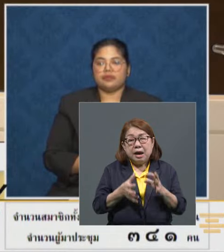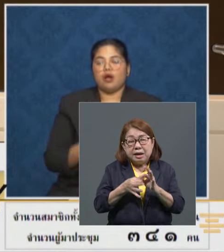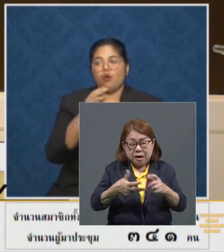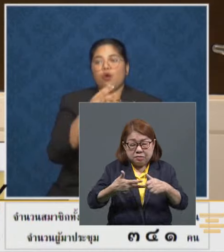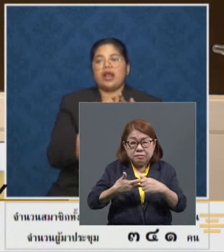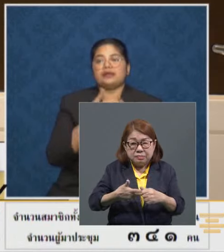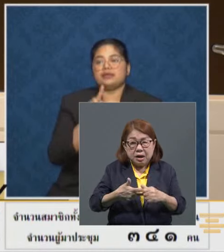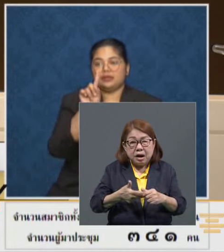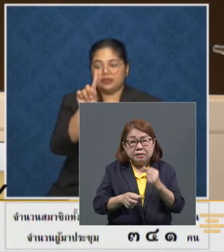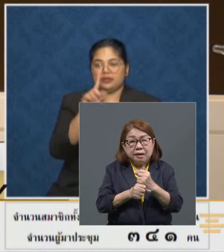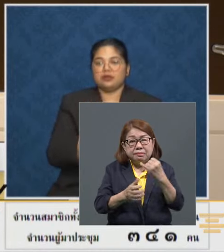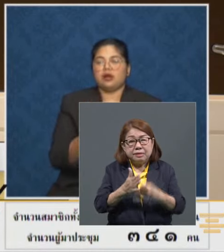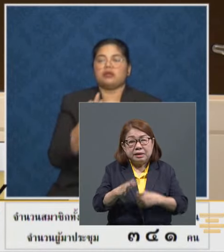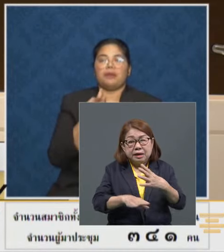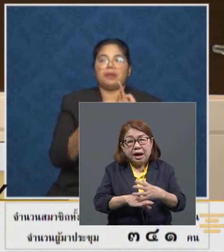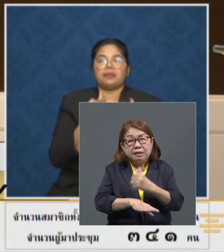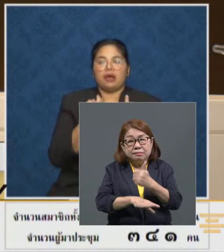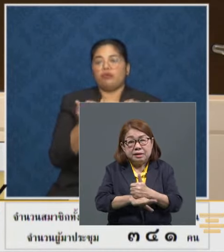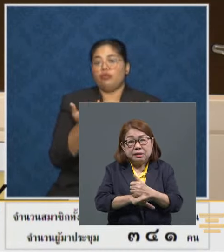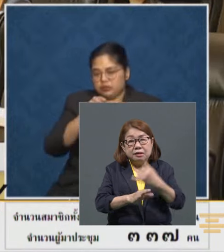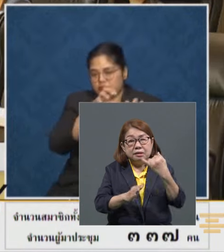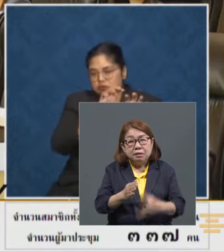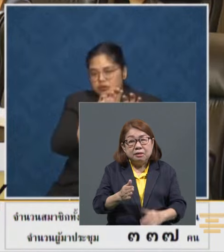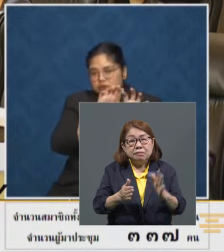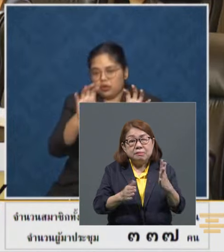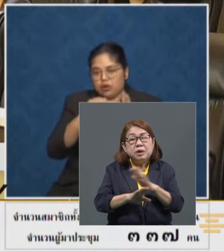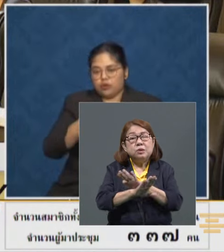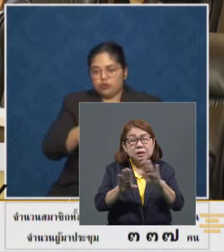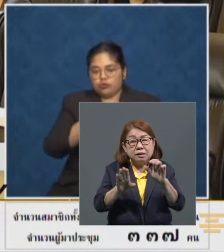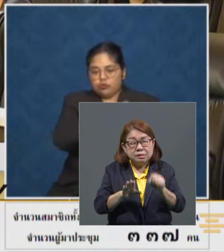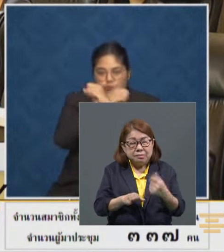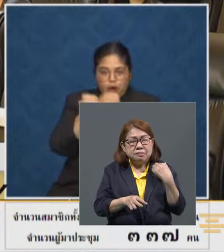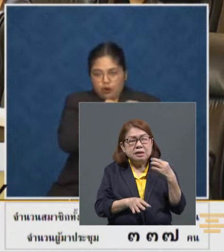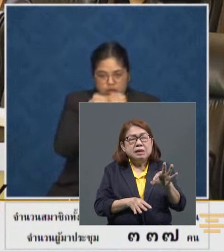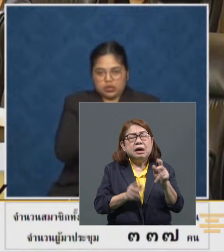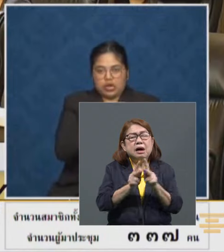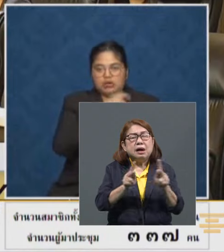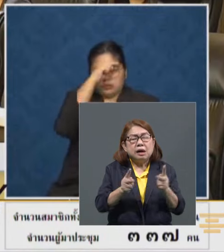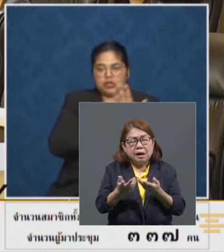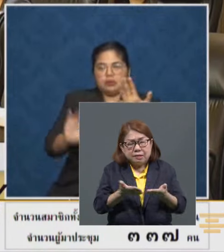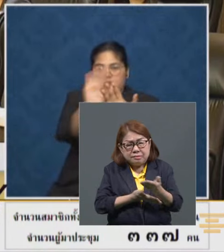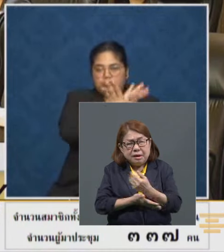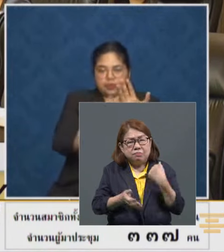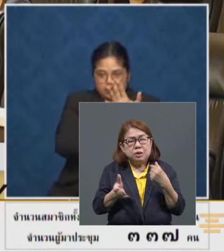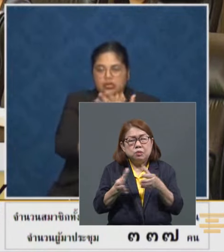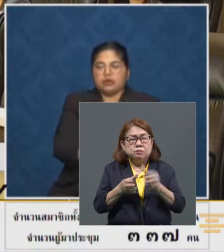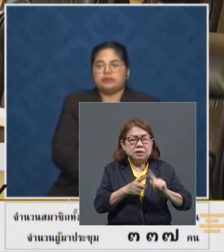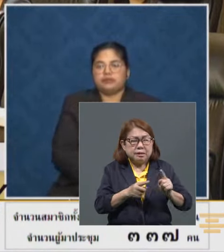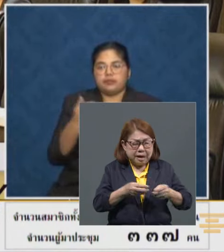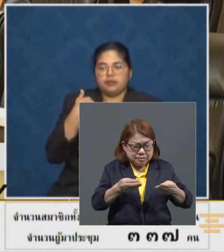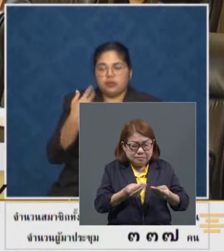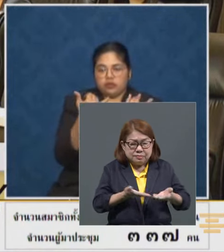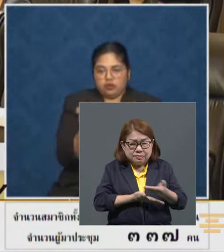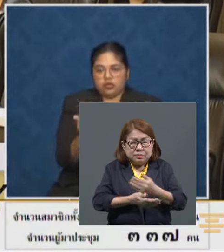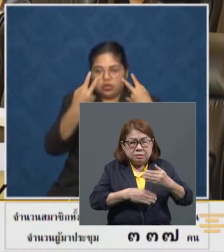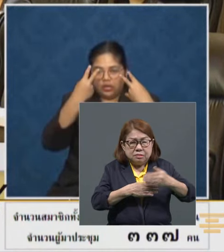ทางการเมืองก็มีการตั้งคณะกรรมการวิสามันขึ้นมาศึกษาก็ประกอบด้วยทุกพรรคการเมืองที่มาร่วมกันทำงานก็มีความคืบหน้าไปตามล